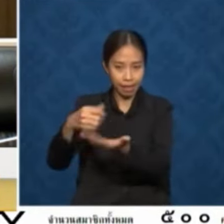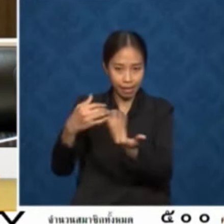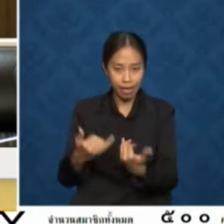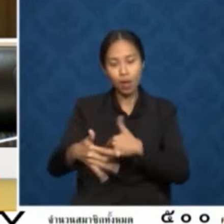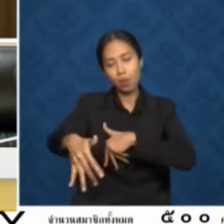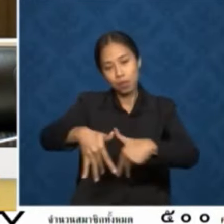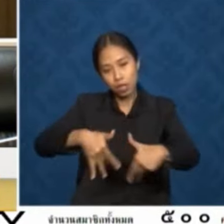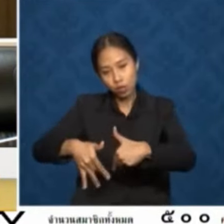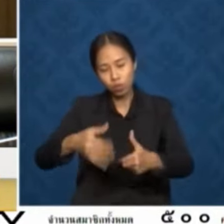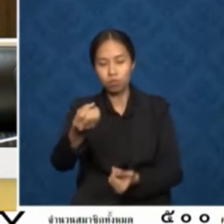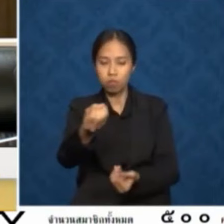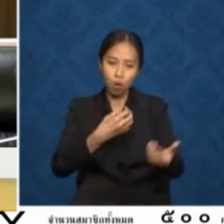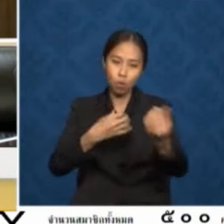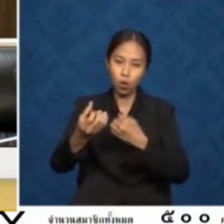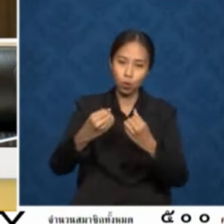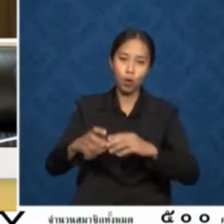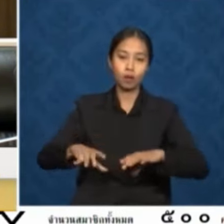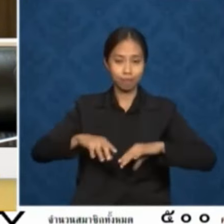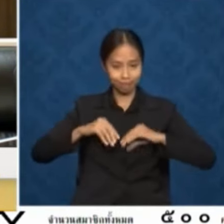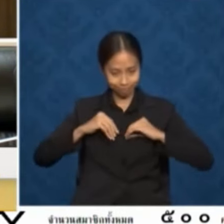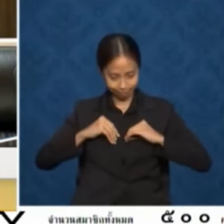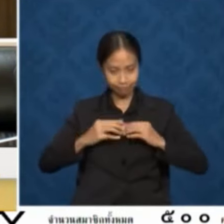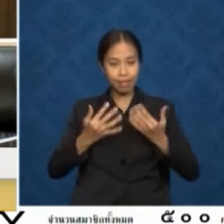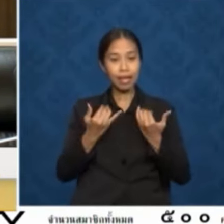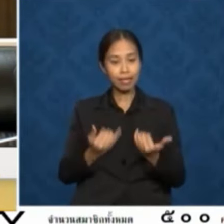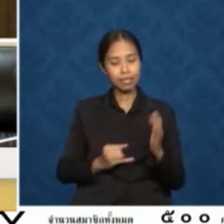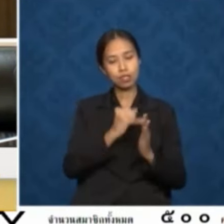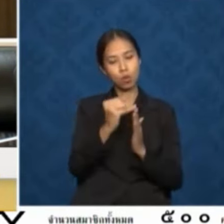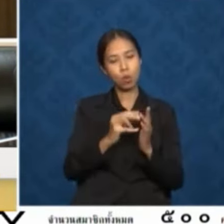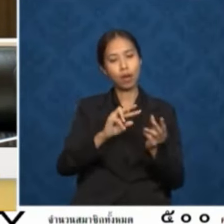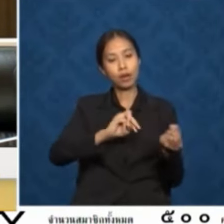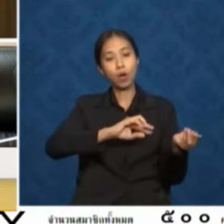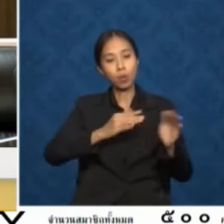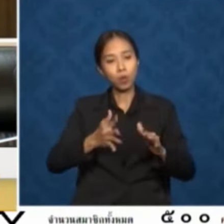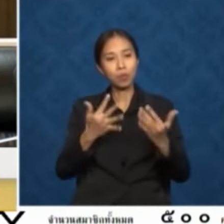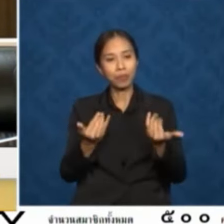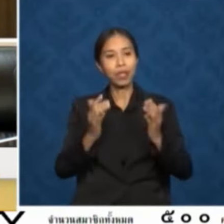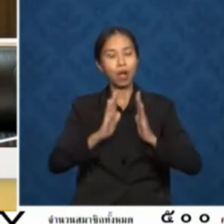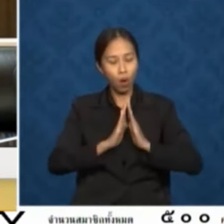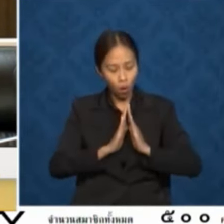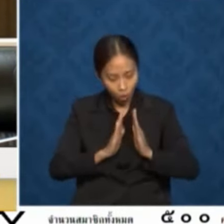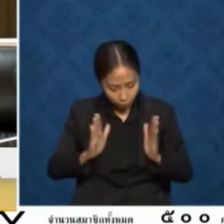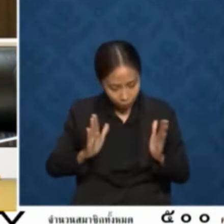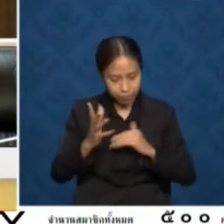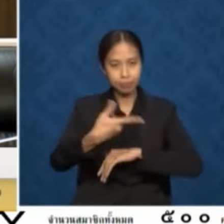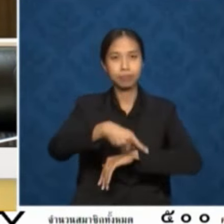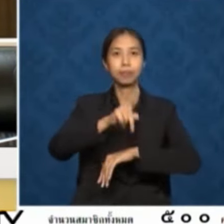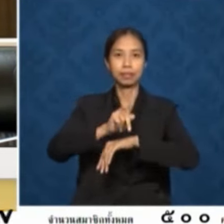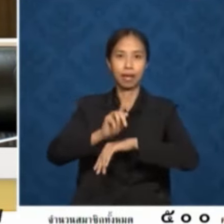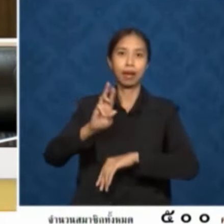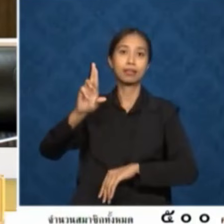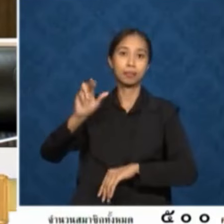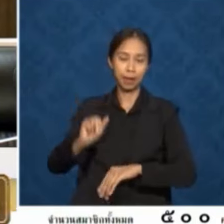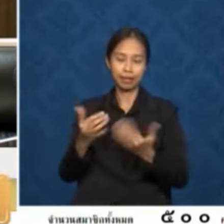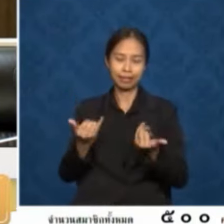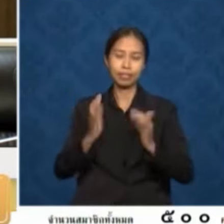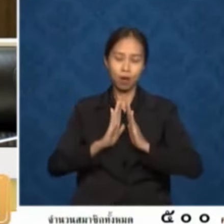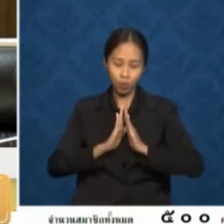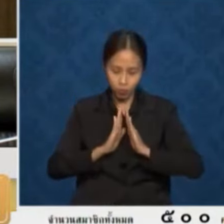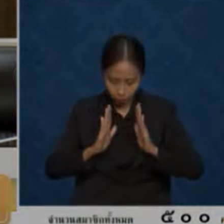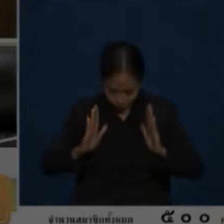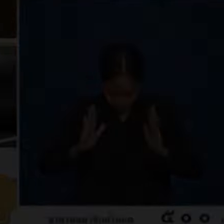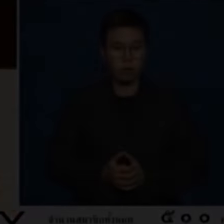ความคิดเห็นจากประชาชนชาวจังหวัดนครพนมกราบขอบพระคุณท่านประธานรัฐสภาเป็นอย่างสูงกราบขอบพระคุณ